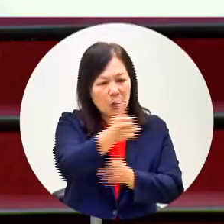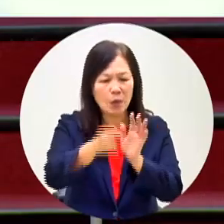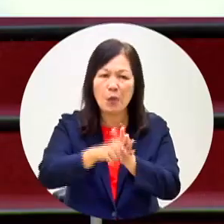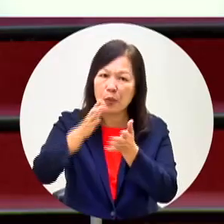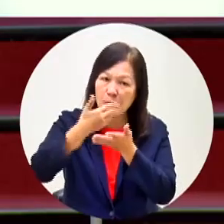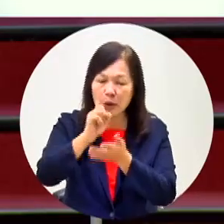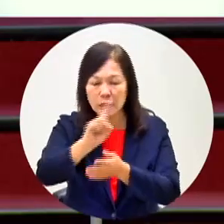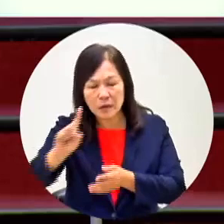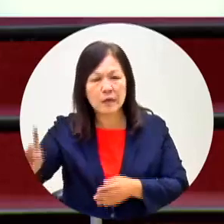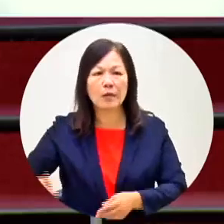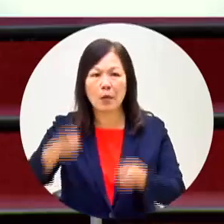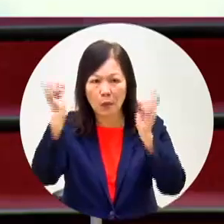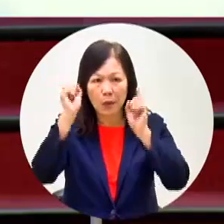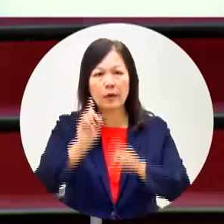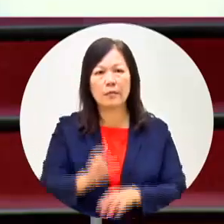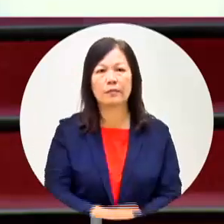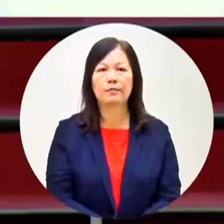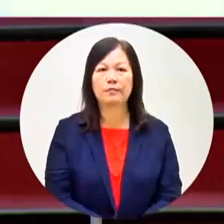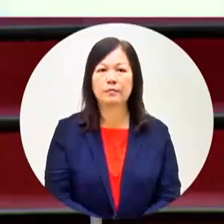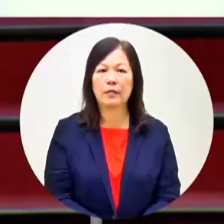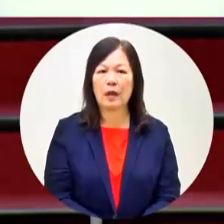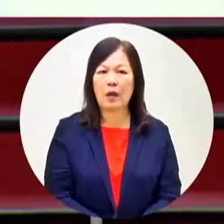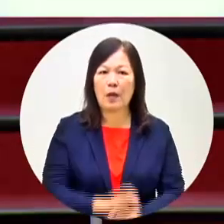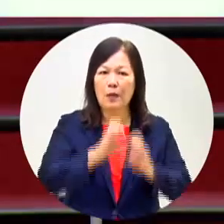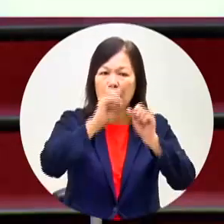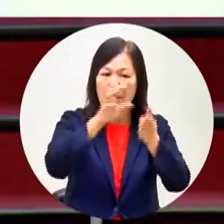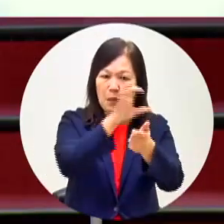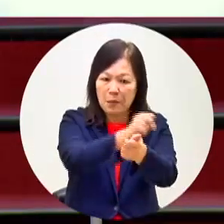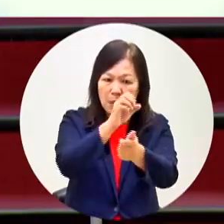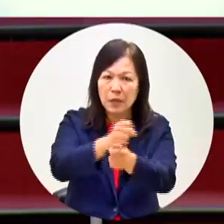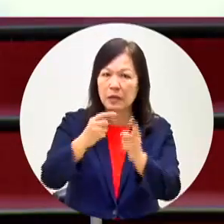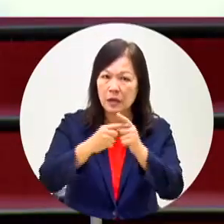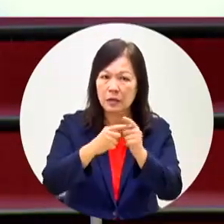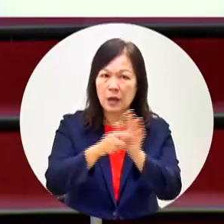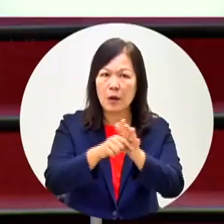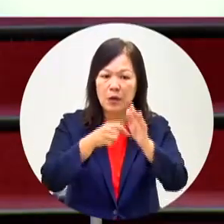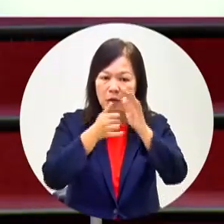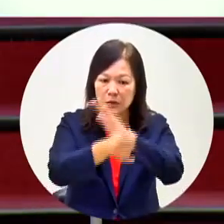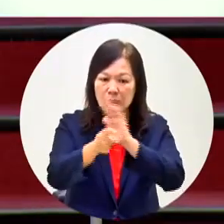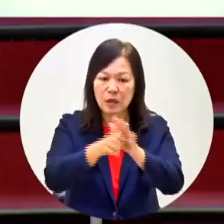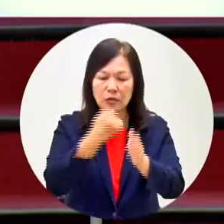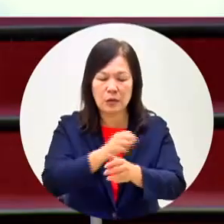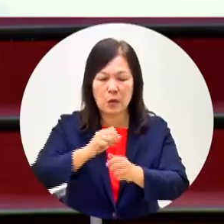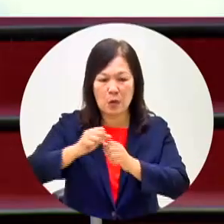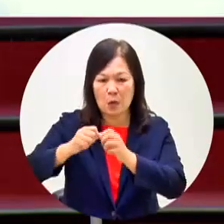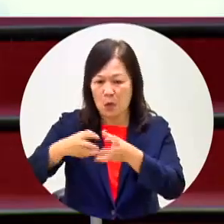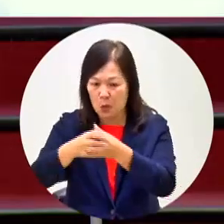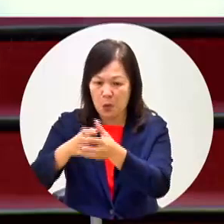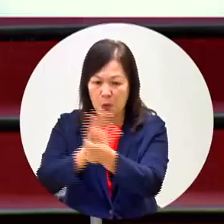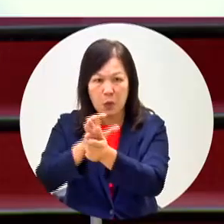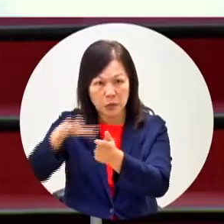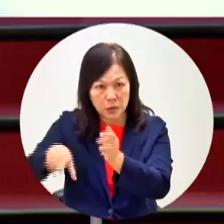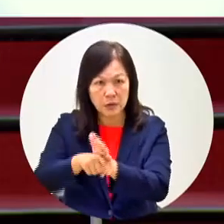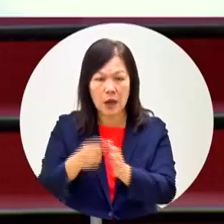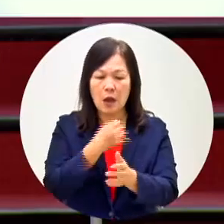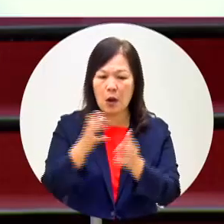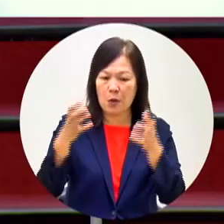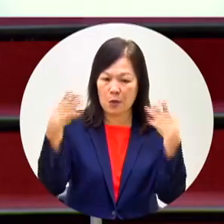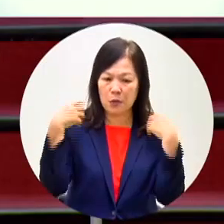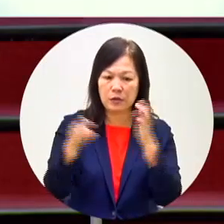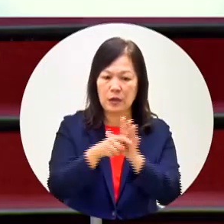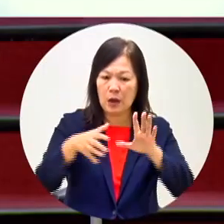通缉的人有在调伫进驻伫人的竞选总部，负责文宣、操盘选举。